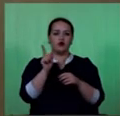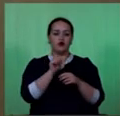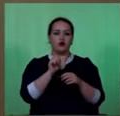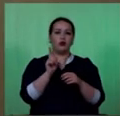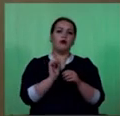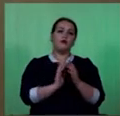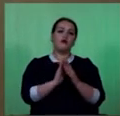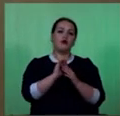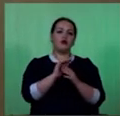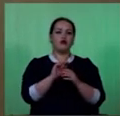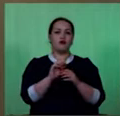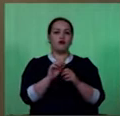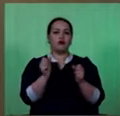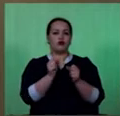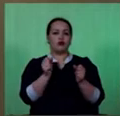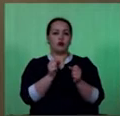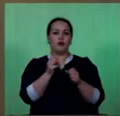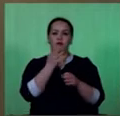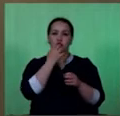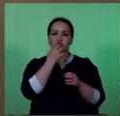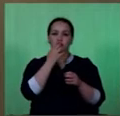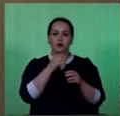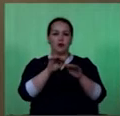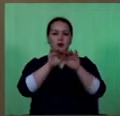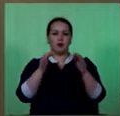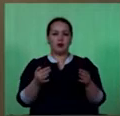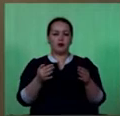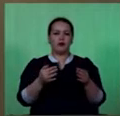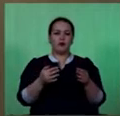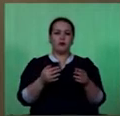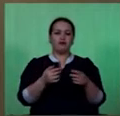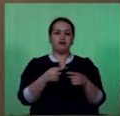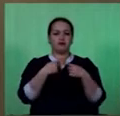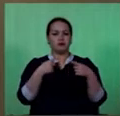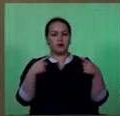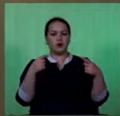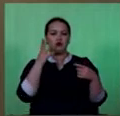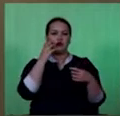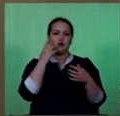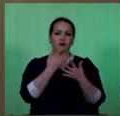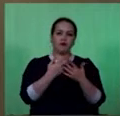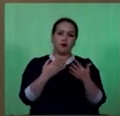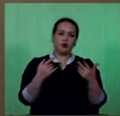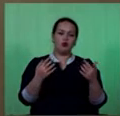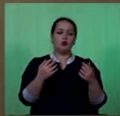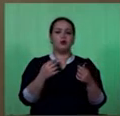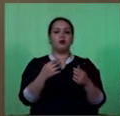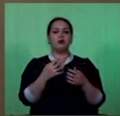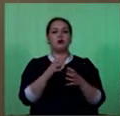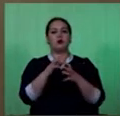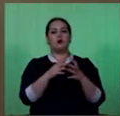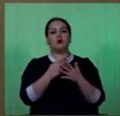теплицах совершенно верно различные фрукты овощи зелий б